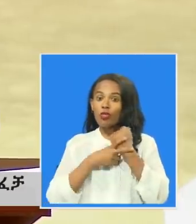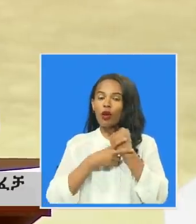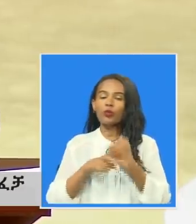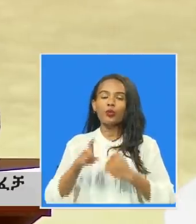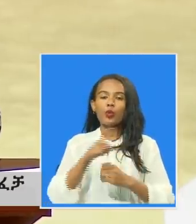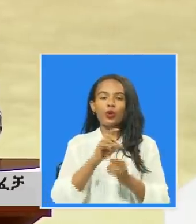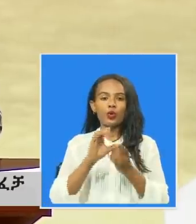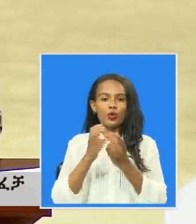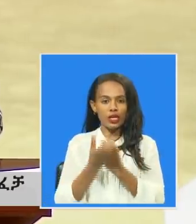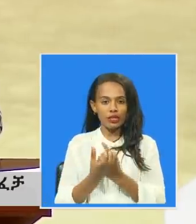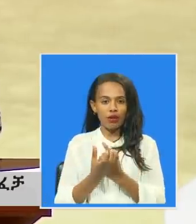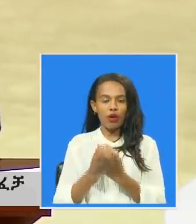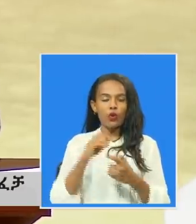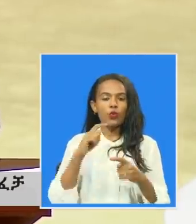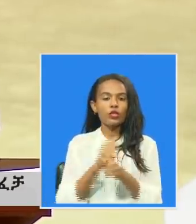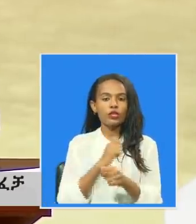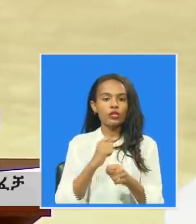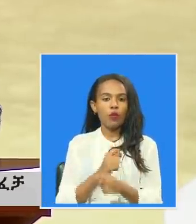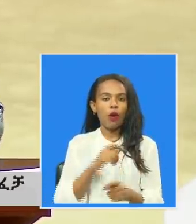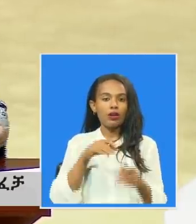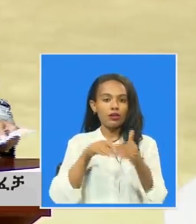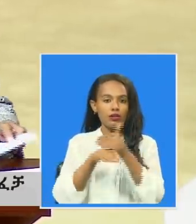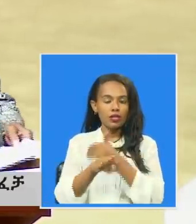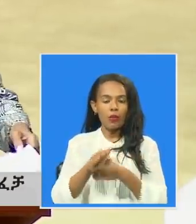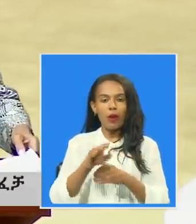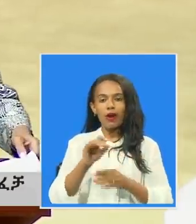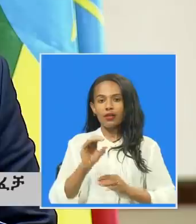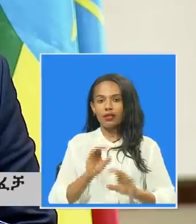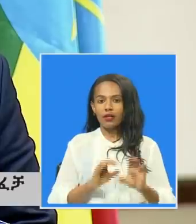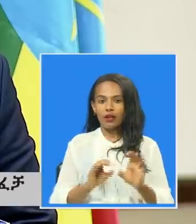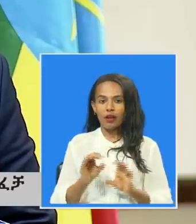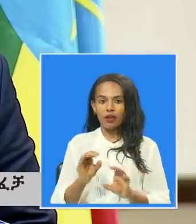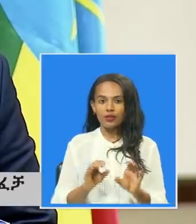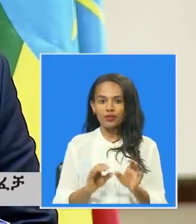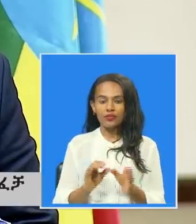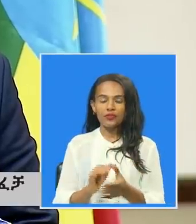መልኩ ወደ ተግባር እንዲገባ ይደረጋል።